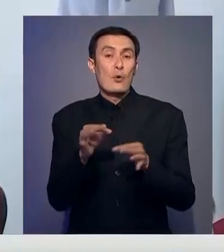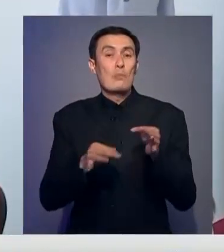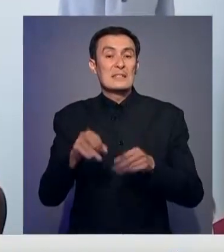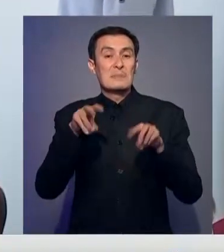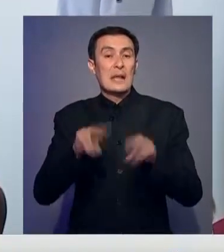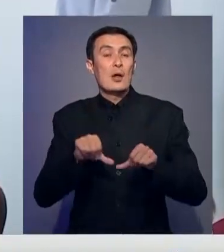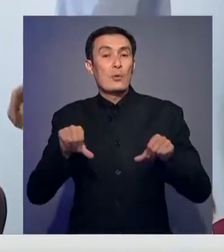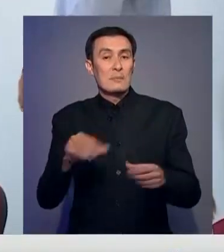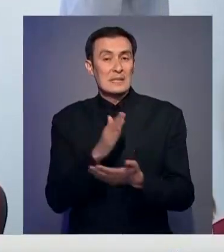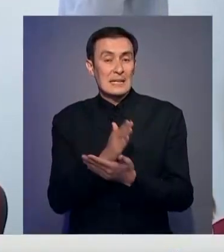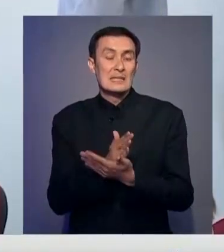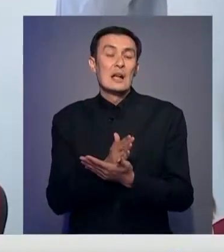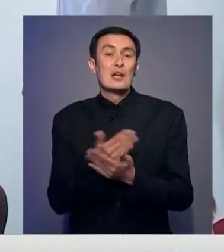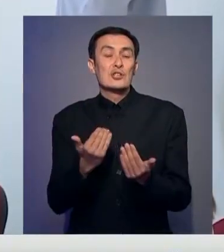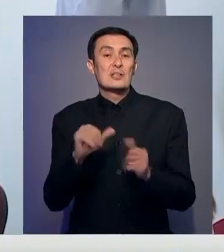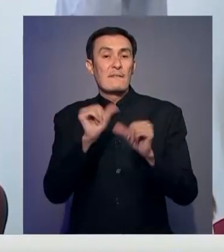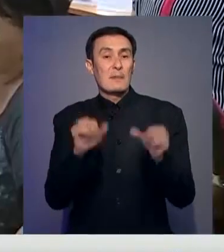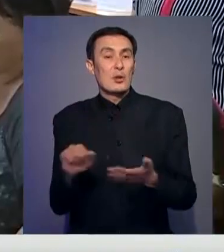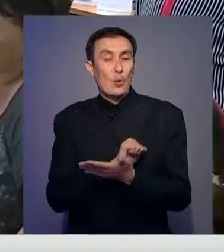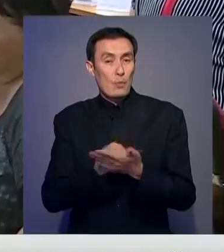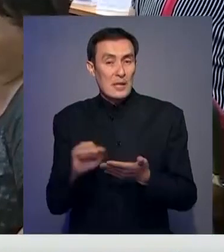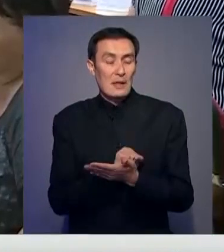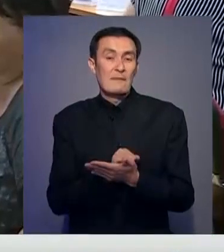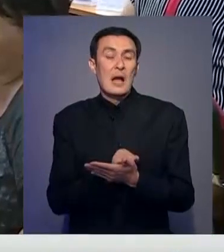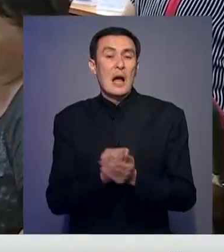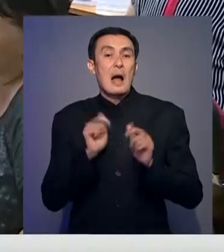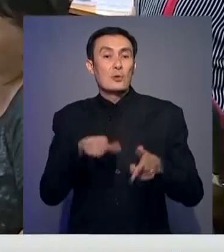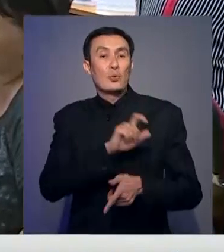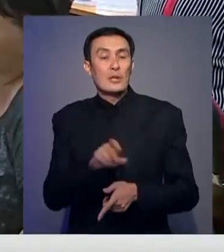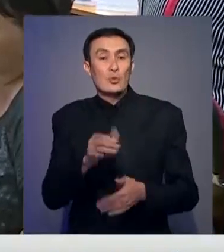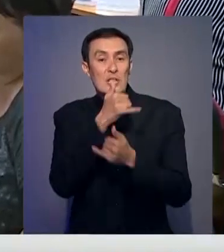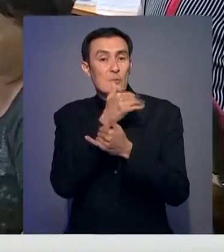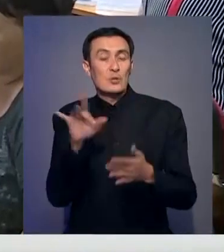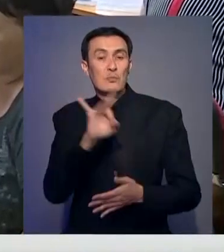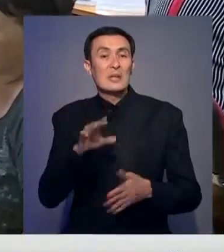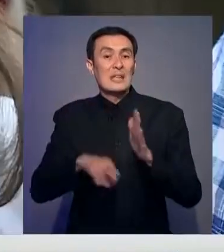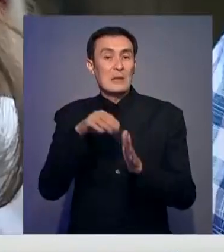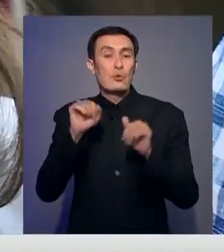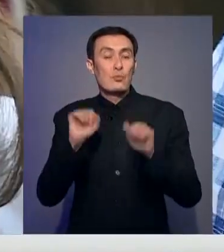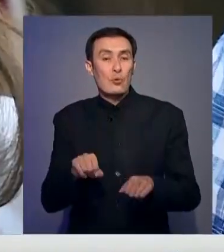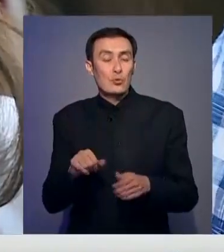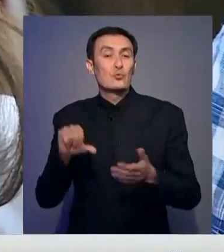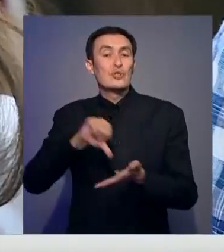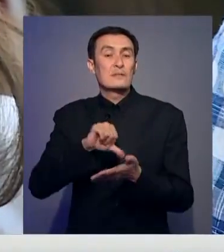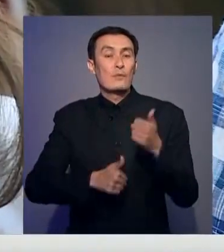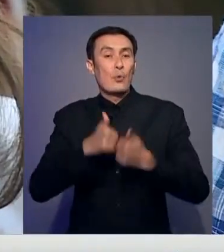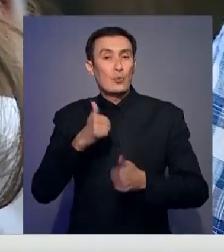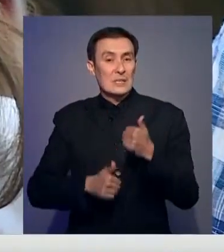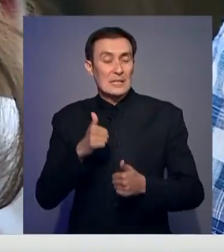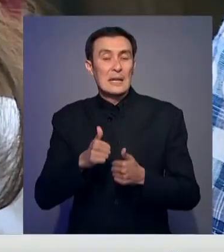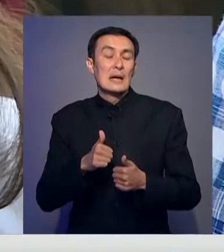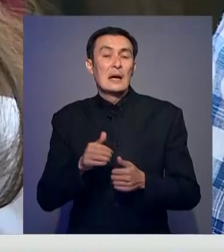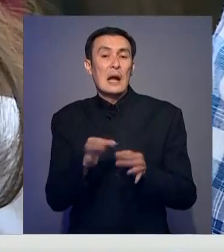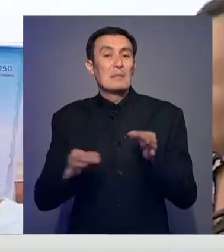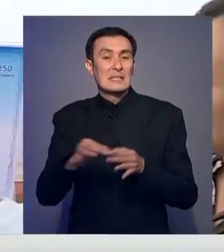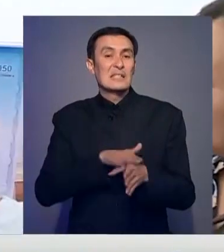создана специальная комиссия. Идет прием документов. Абитуриенты, не прошедшие республиканский отбор, могут принять участие в конкурсе